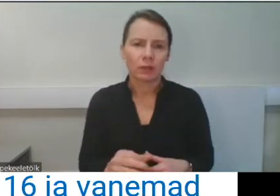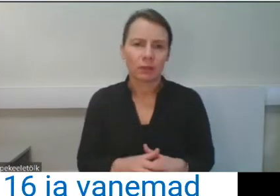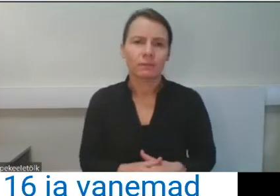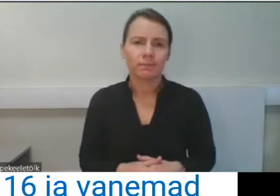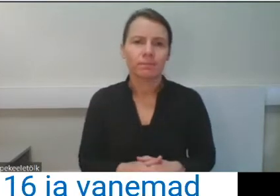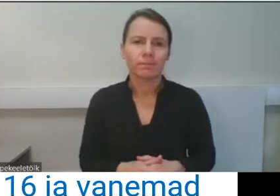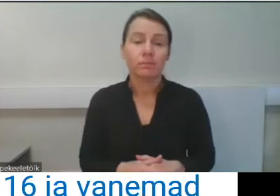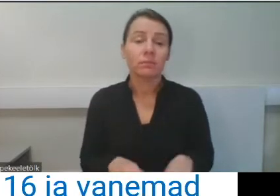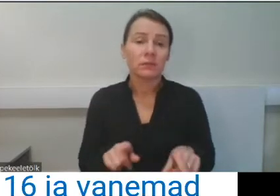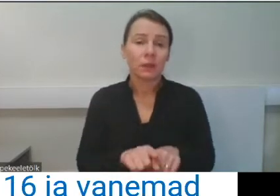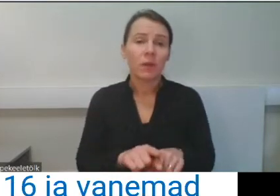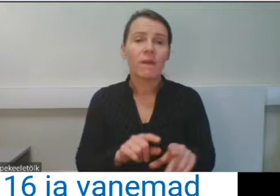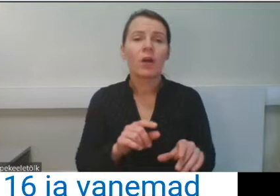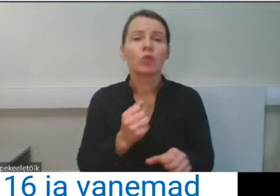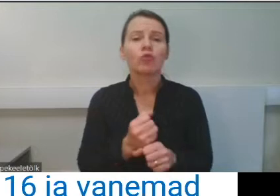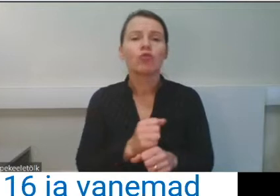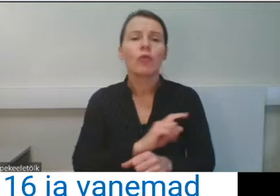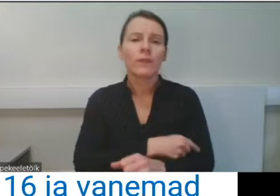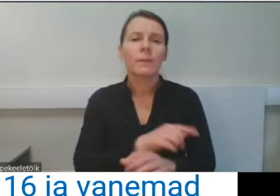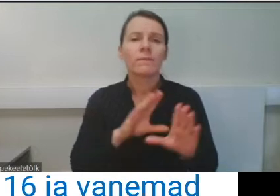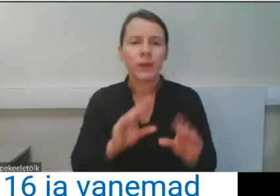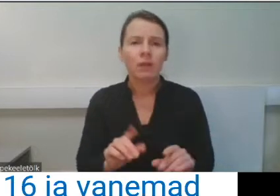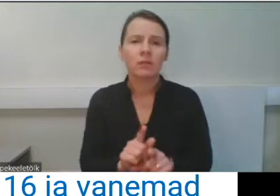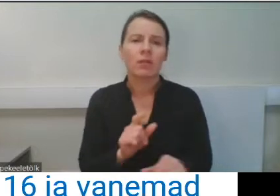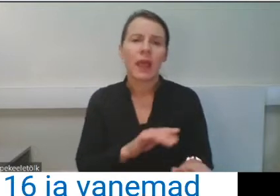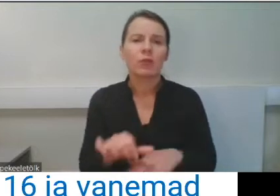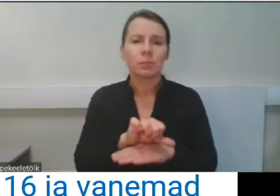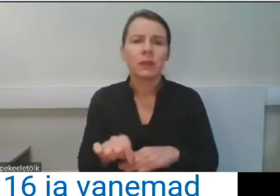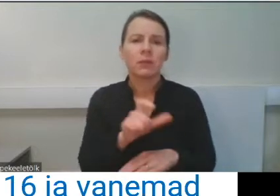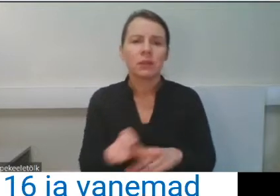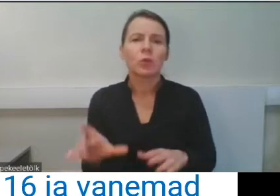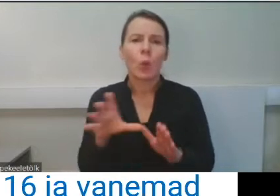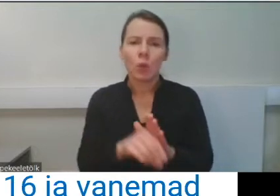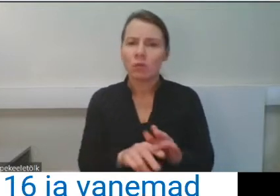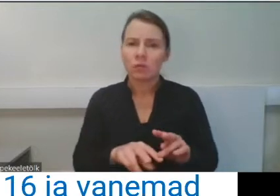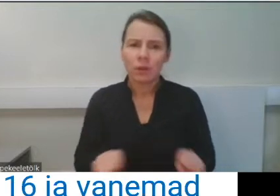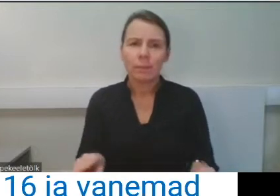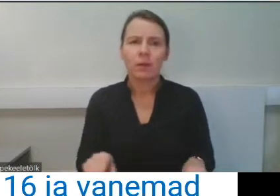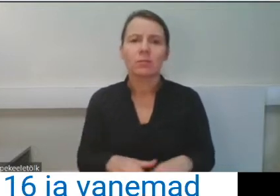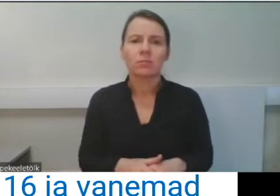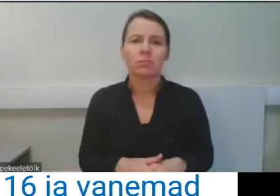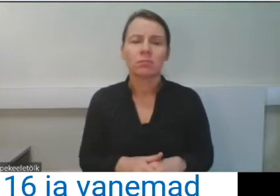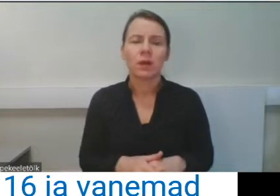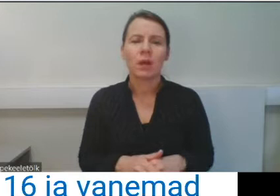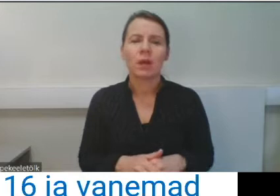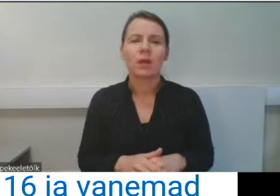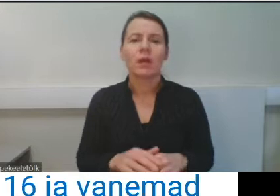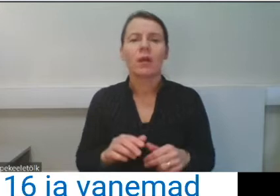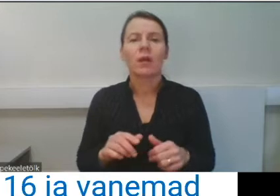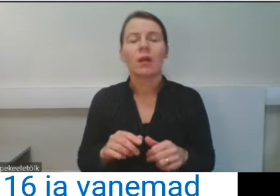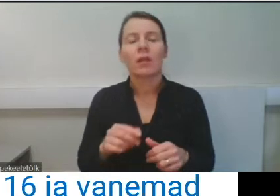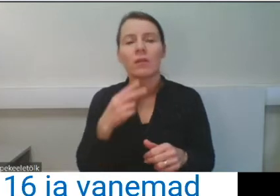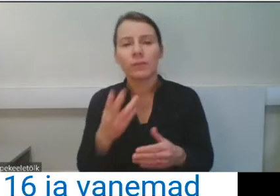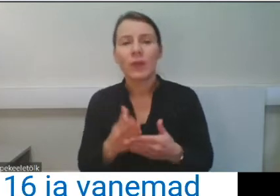erinevaid vanuserühmi , ka pikaajalise haiguse olemasolu ja tegelikult ka seda , et kas ja milline ses ulatuses